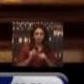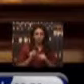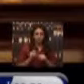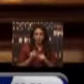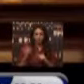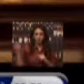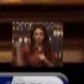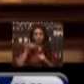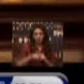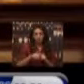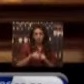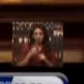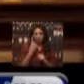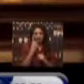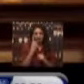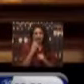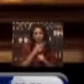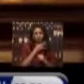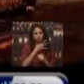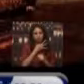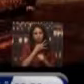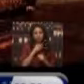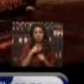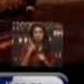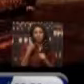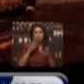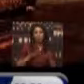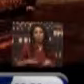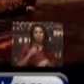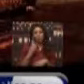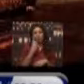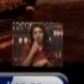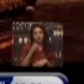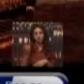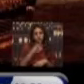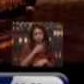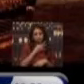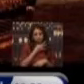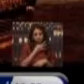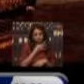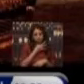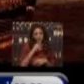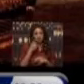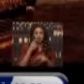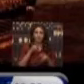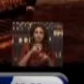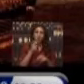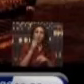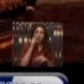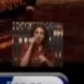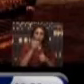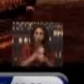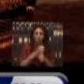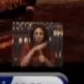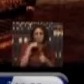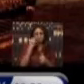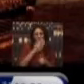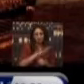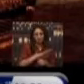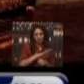لكن هل بتحس بالوحدة دلوقتي؟ انا عايشة لوحدي دلوقتي، فقدت زوجي من